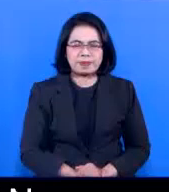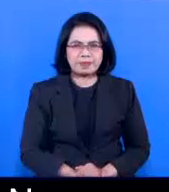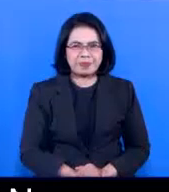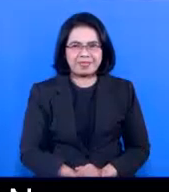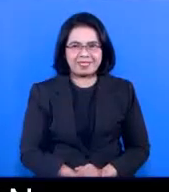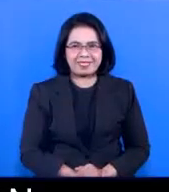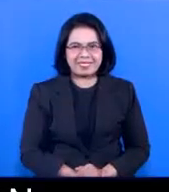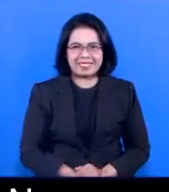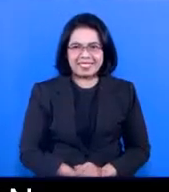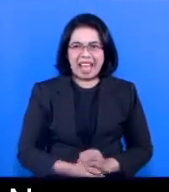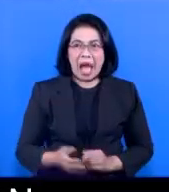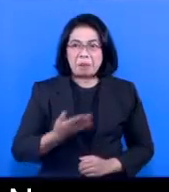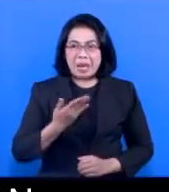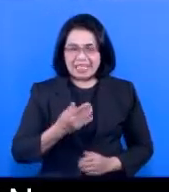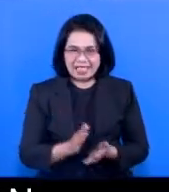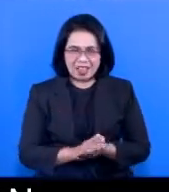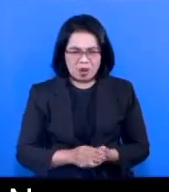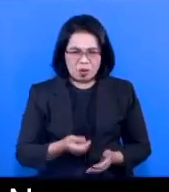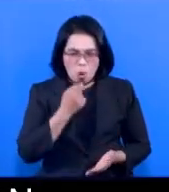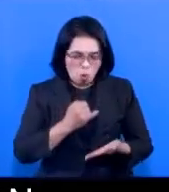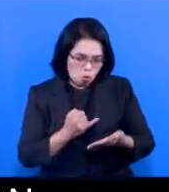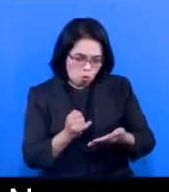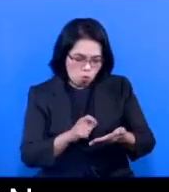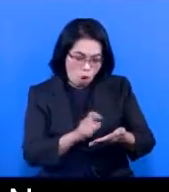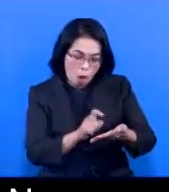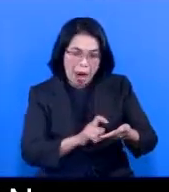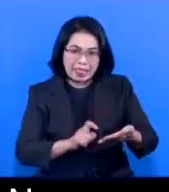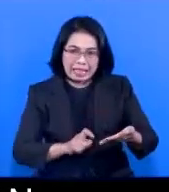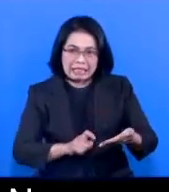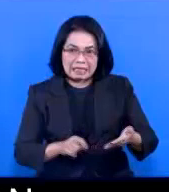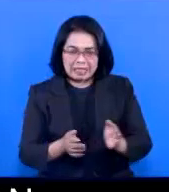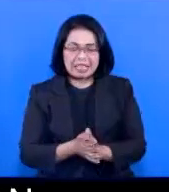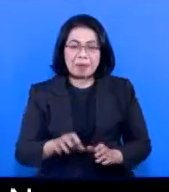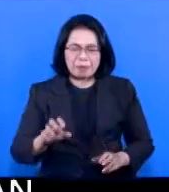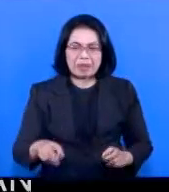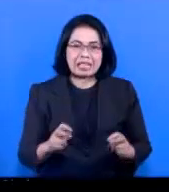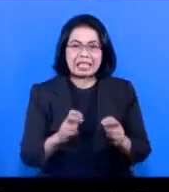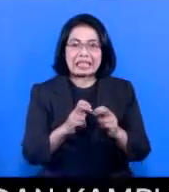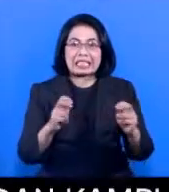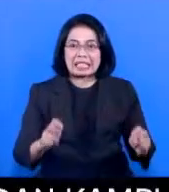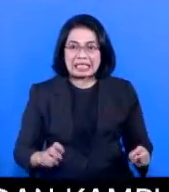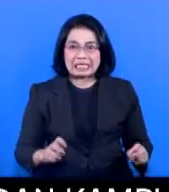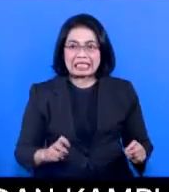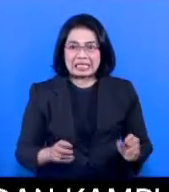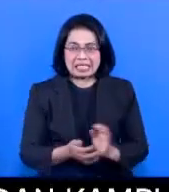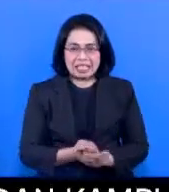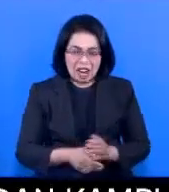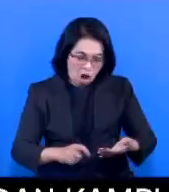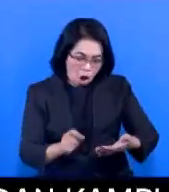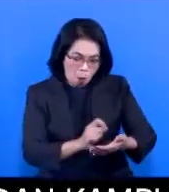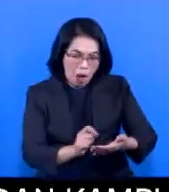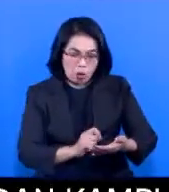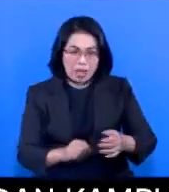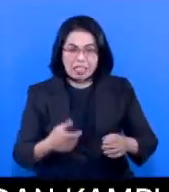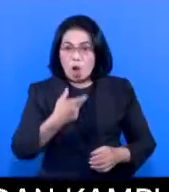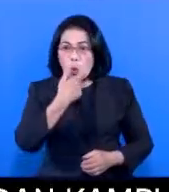Nah, biasanya yang kita tahu membatik dilakukan di atas selembar kain. Namun di Kediri, Jawa Timur ada yang membatik di atas kue brownies. Kue